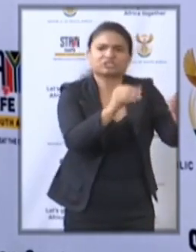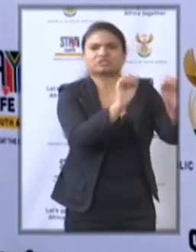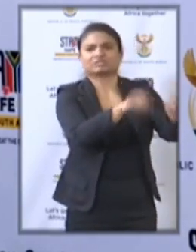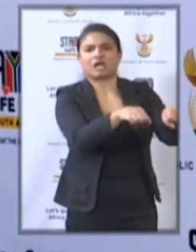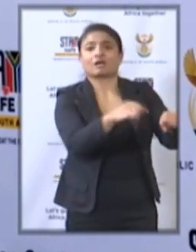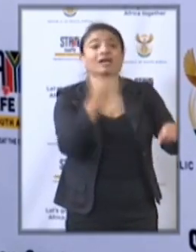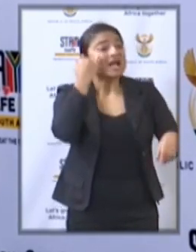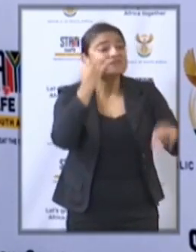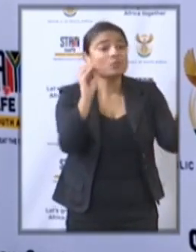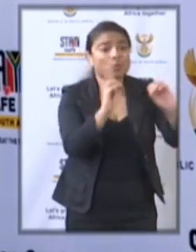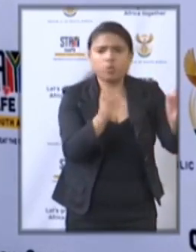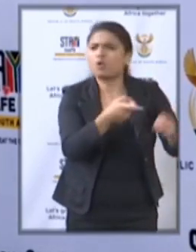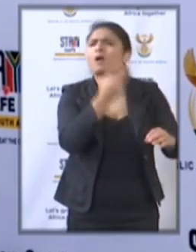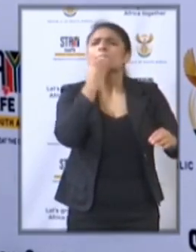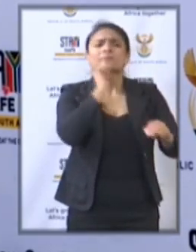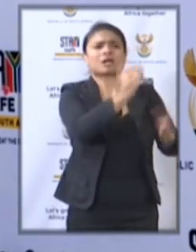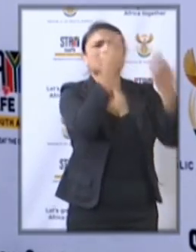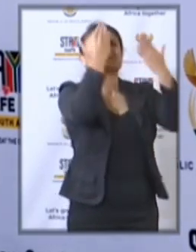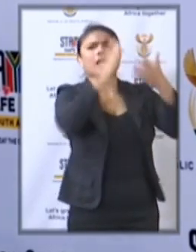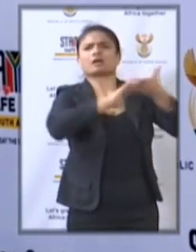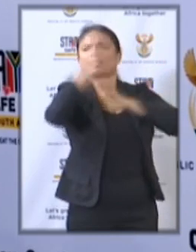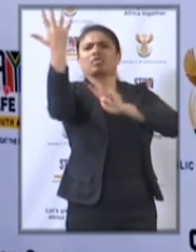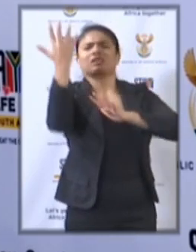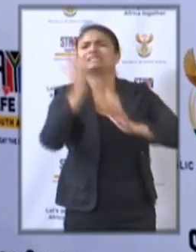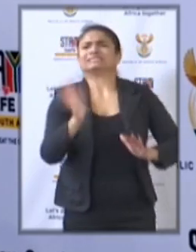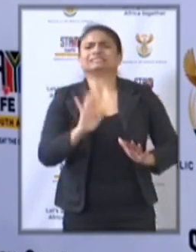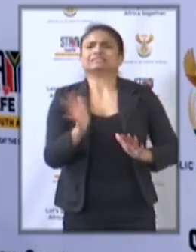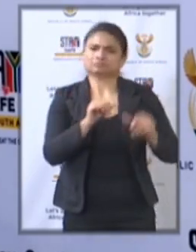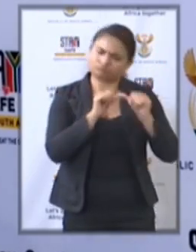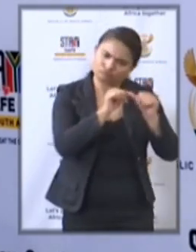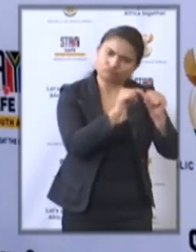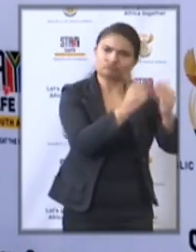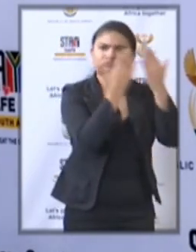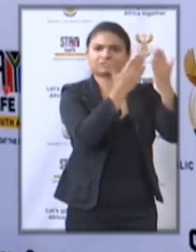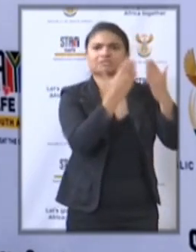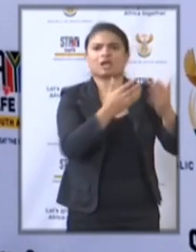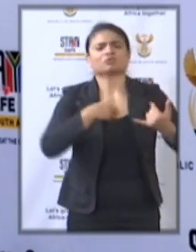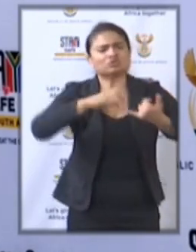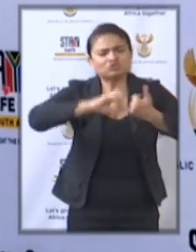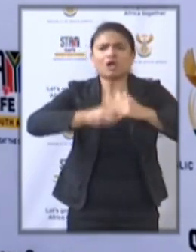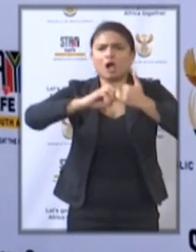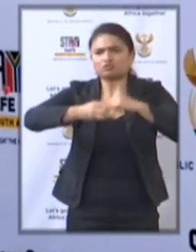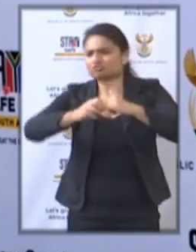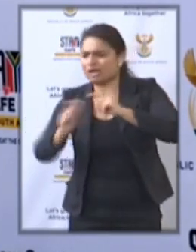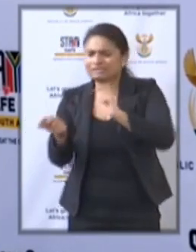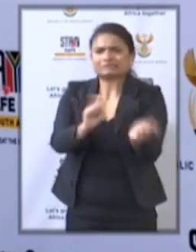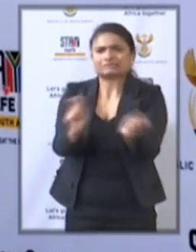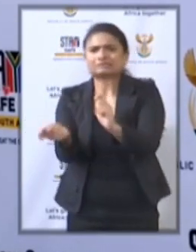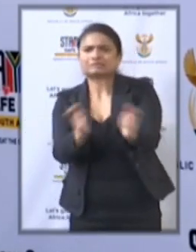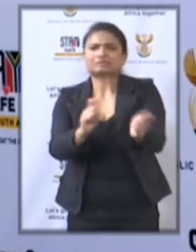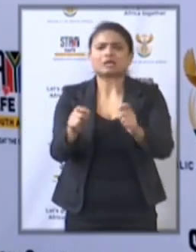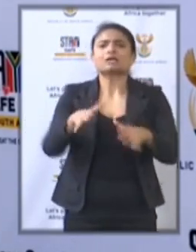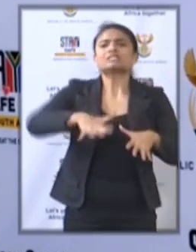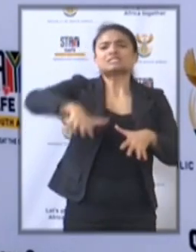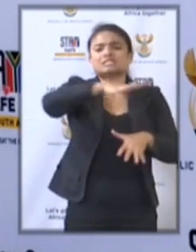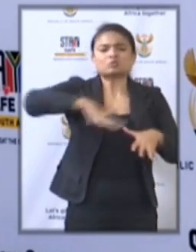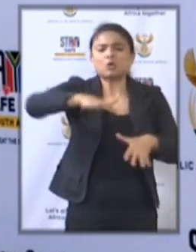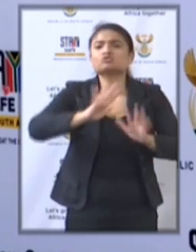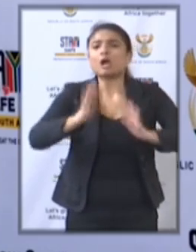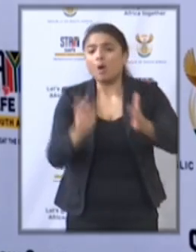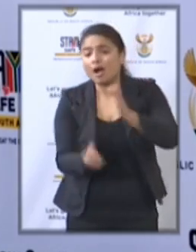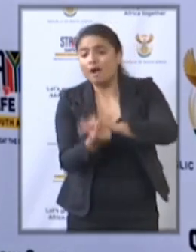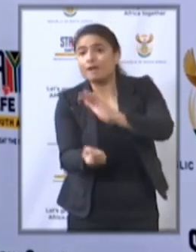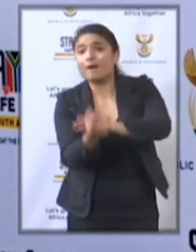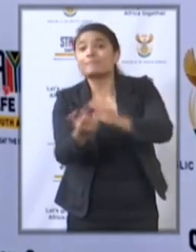ngokuya ngokuthi isimo siyethemba ngokuthi siye ngokuba ngcono. kodwa kugcineni akekho ongasho ngokusiqiniseka ukuthi